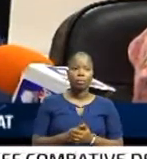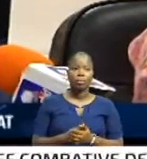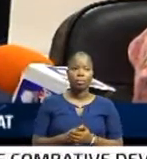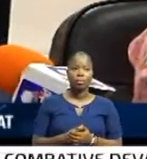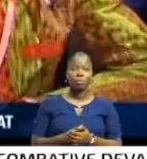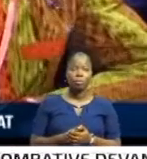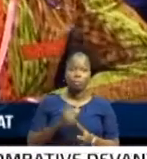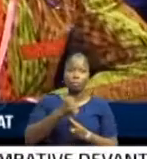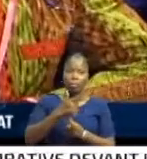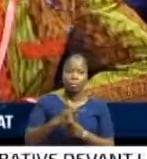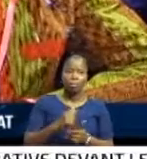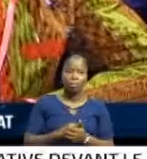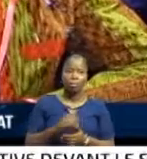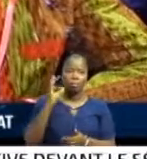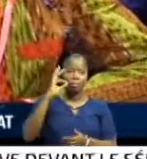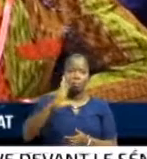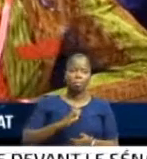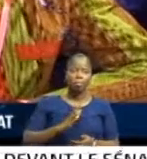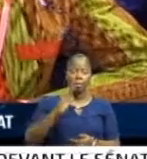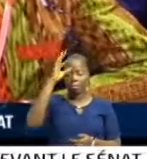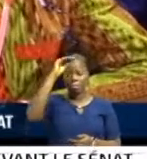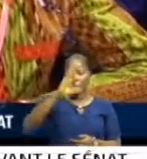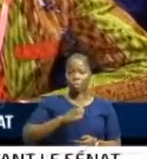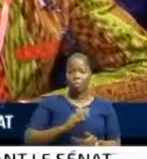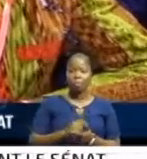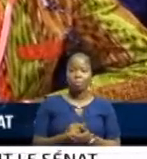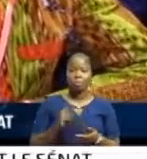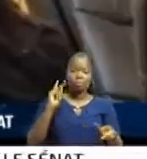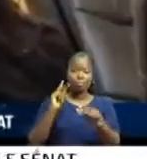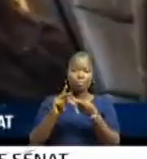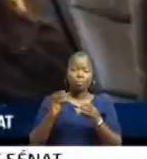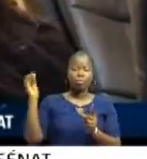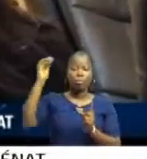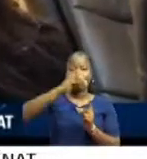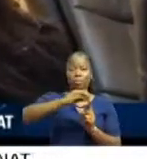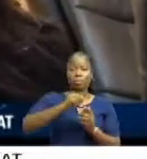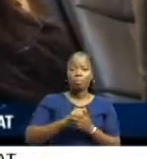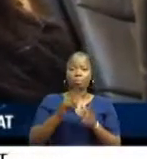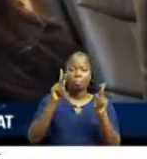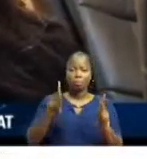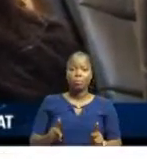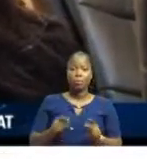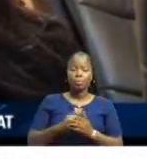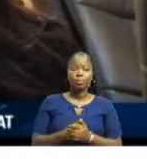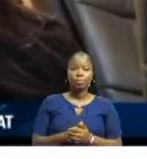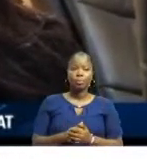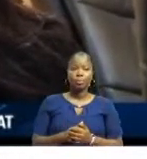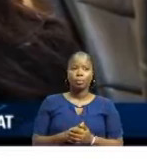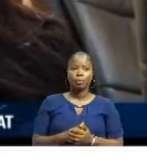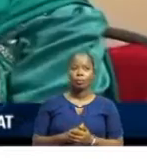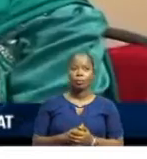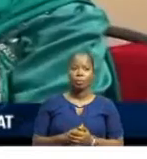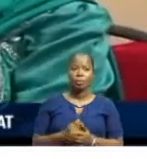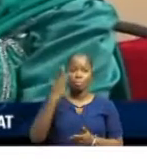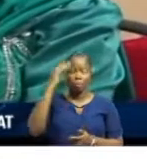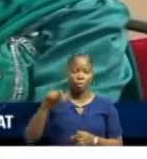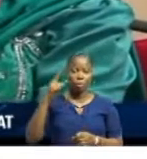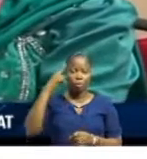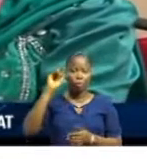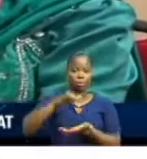dans les yeux ap les épouser parfaitement l'orientation des vacances citoyennes 2016 car pour cette